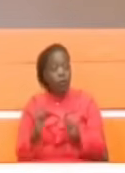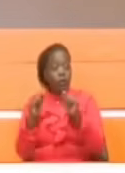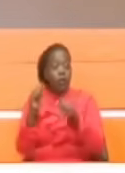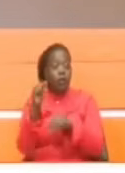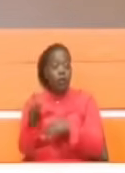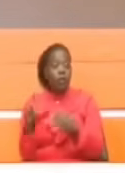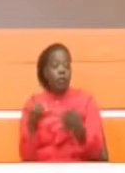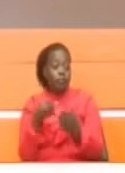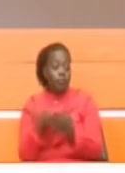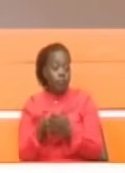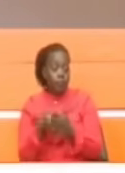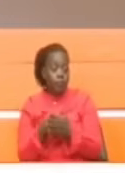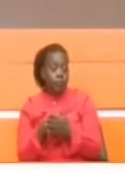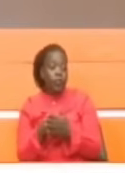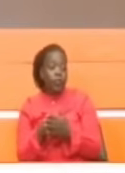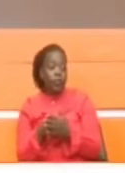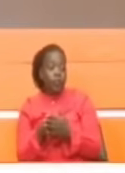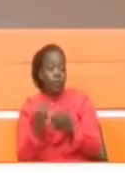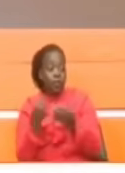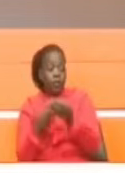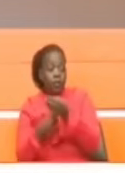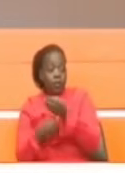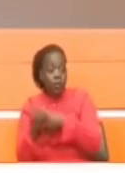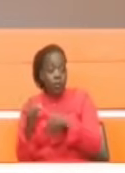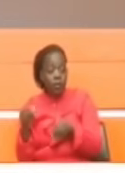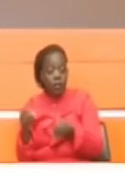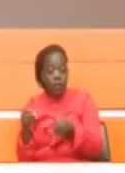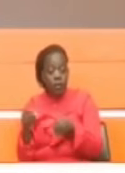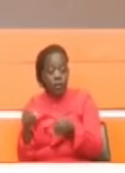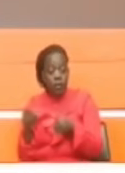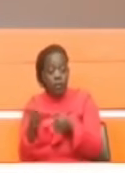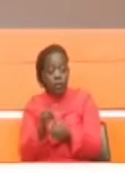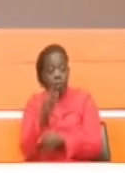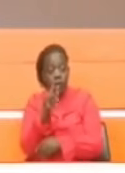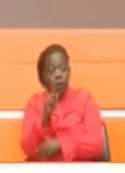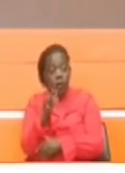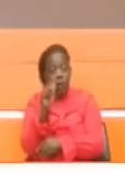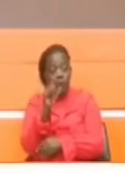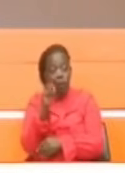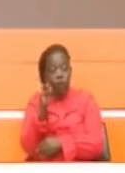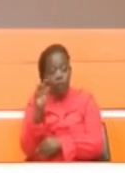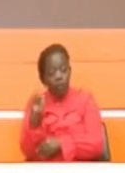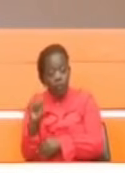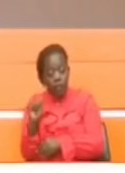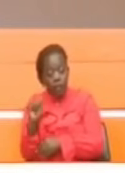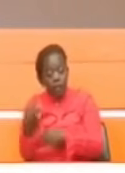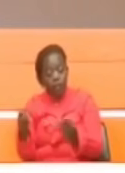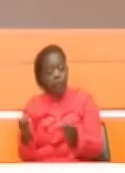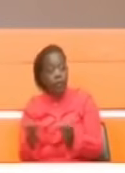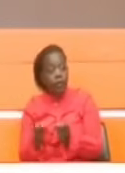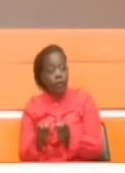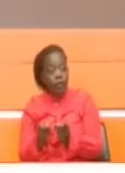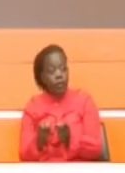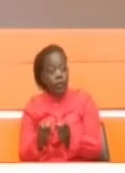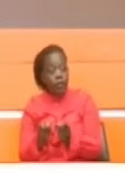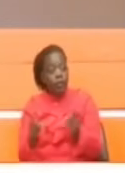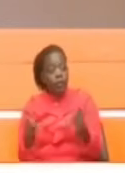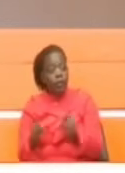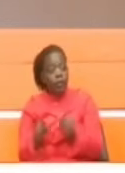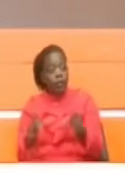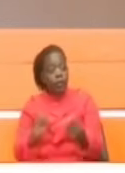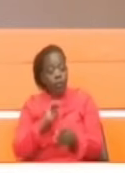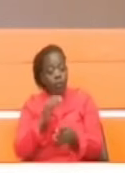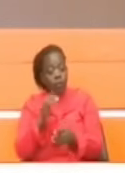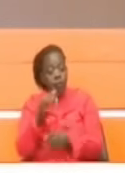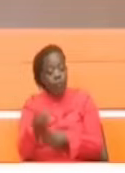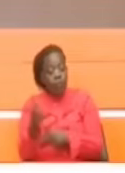ze n'agula ku mwami Kalema ekifo n'akimuguza mu ttaka era omukyala oyo n'akiteeka mu